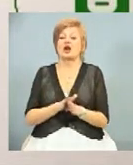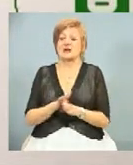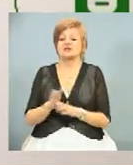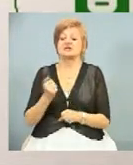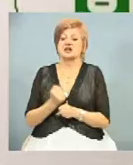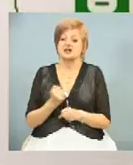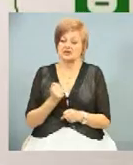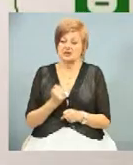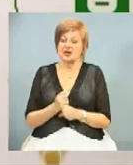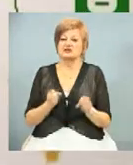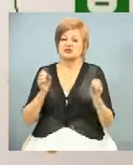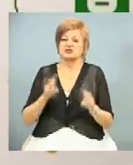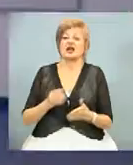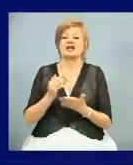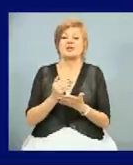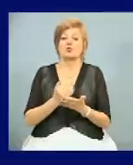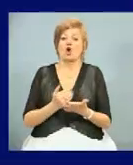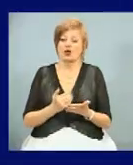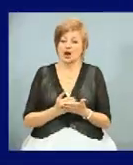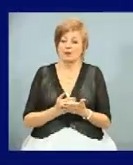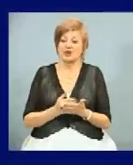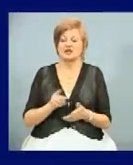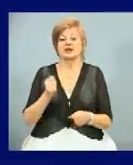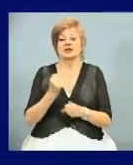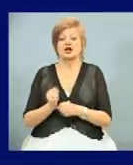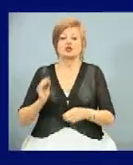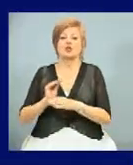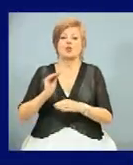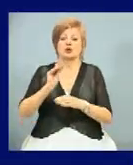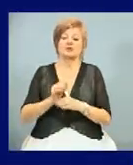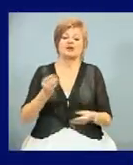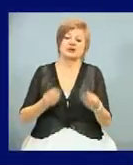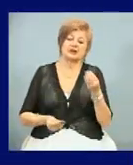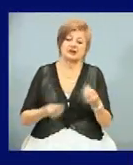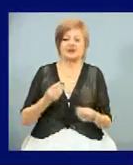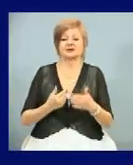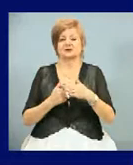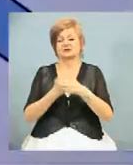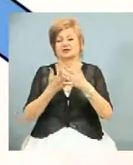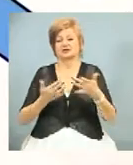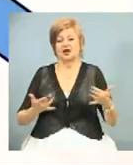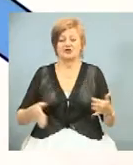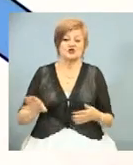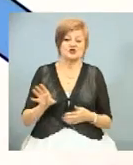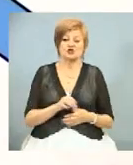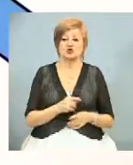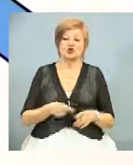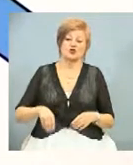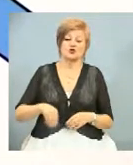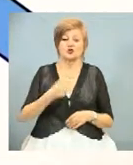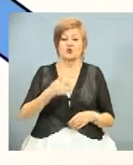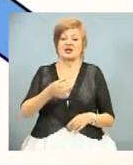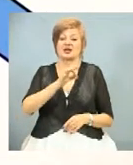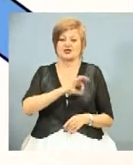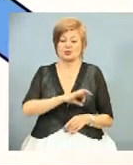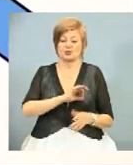розробляють схеми та програми для різних комп'ютерів. Вони створюють додатки, ігри, бази даних та багато чого іншого. І все це ми